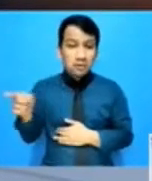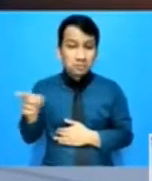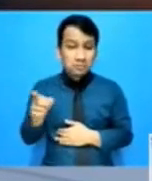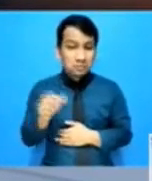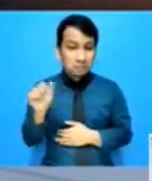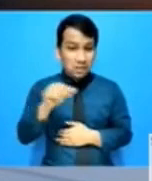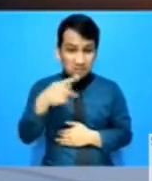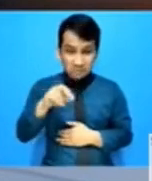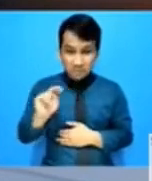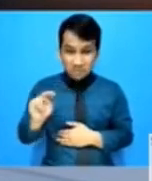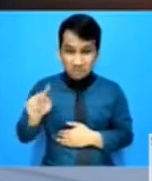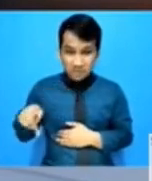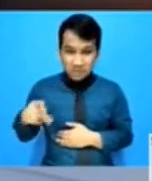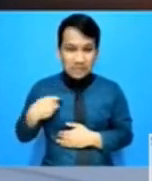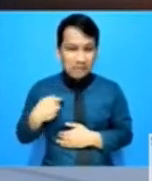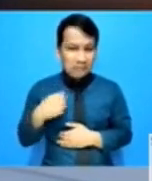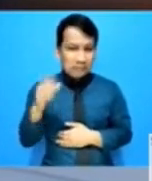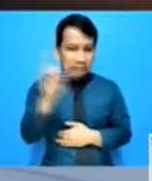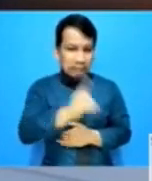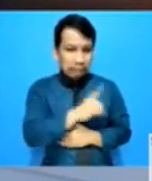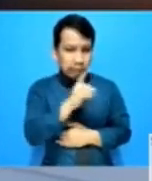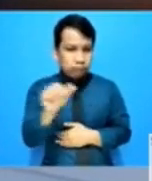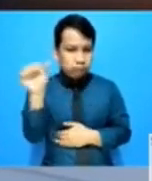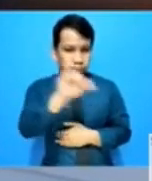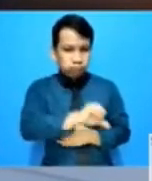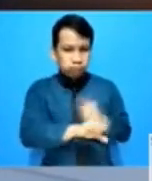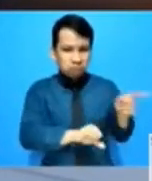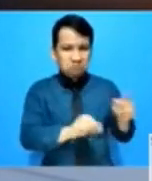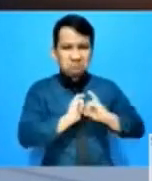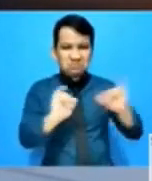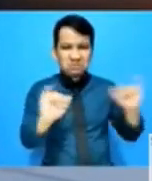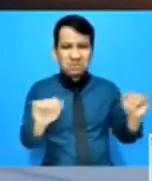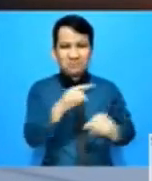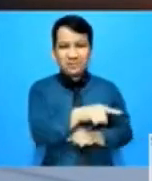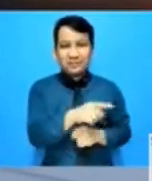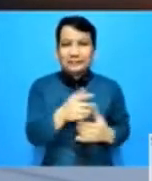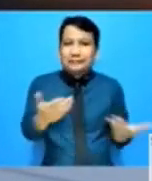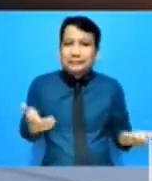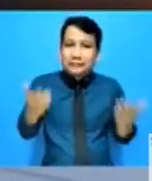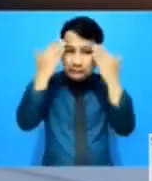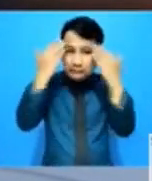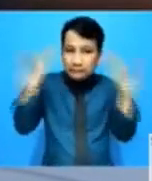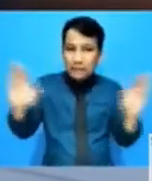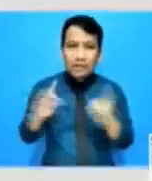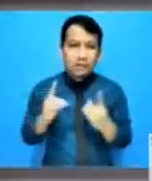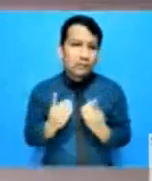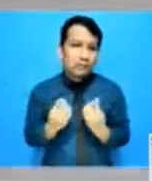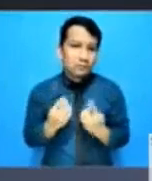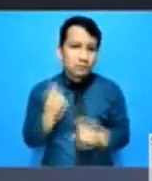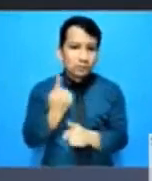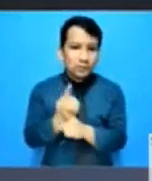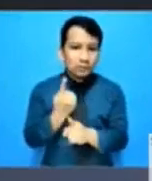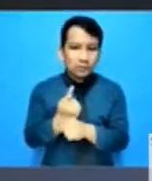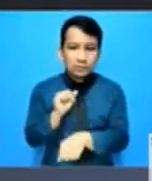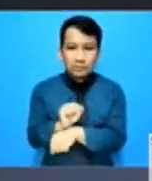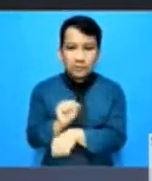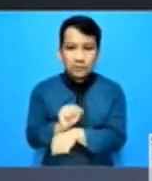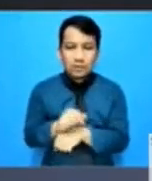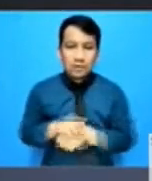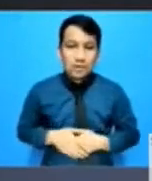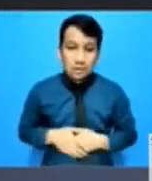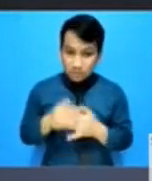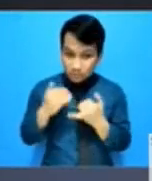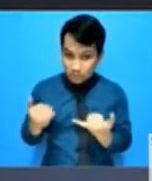PNP sapagkat meron po mga tao tulad po ninyo na who doesn't know how to do their job properly. Ngayong